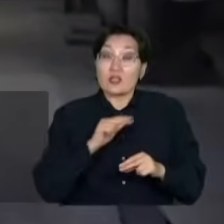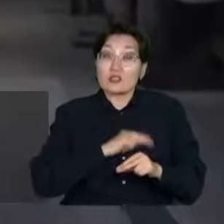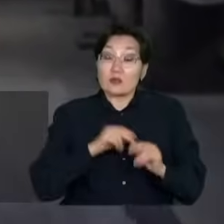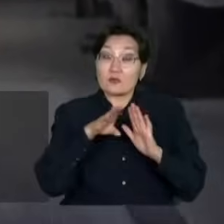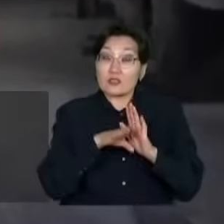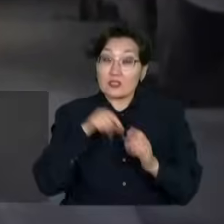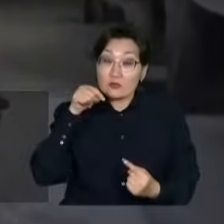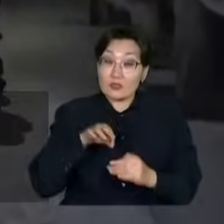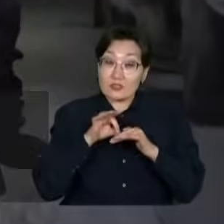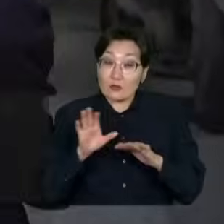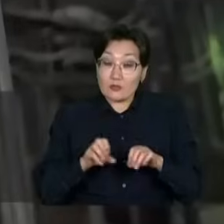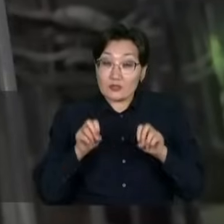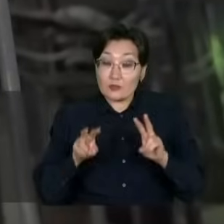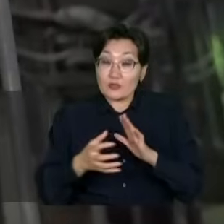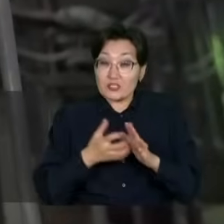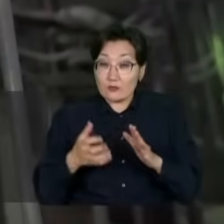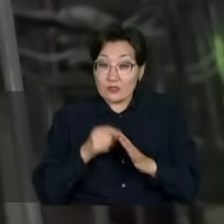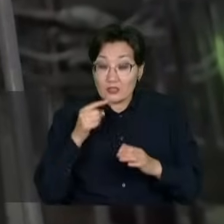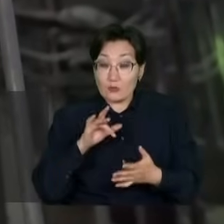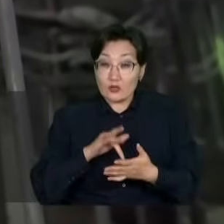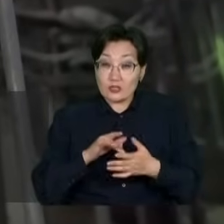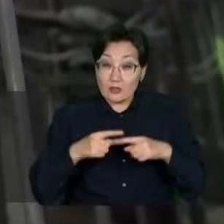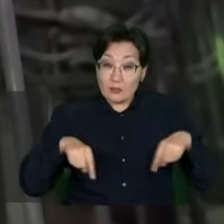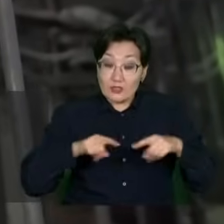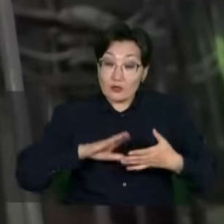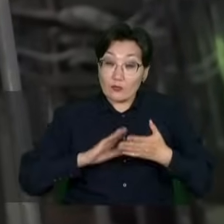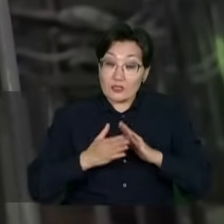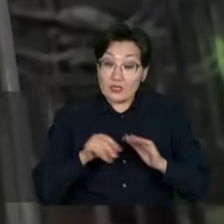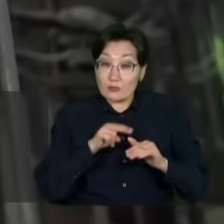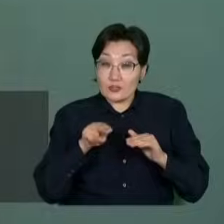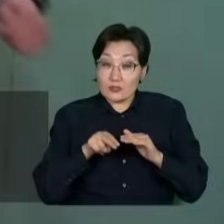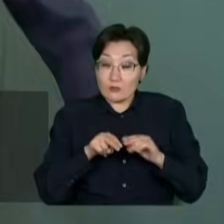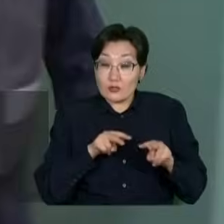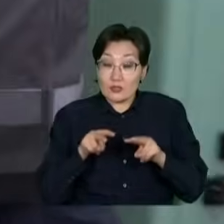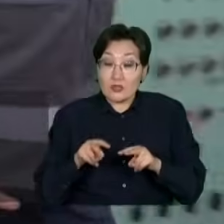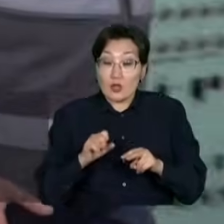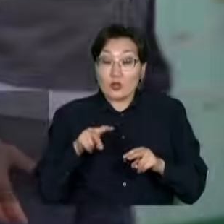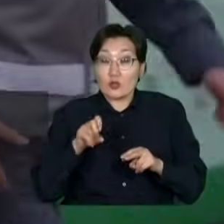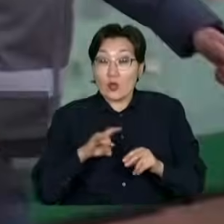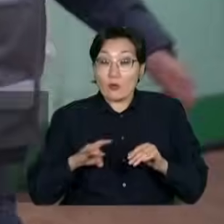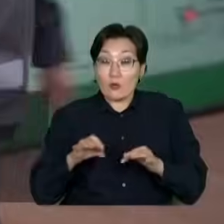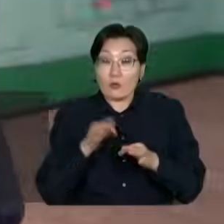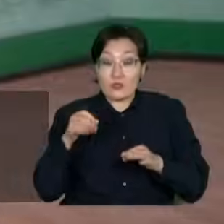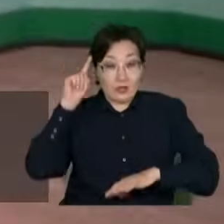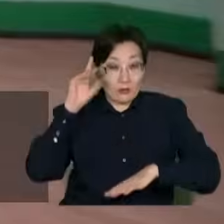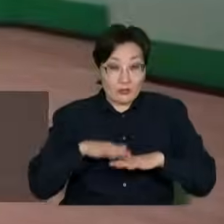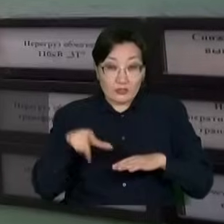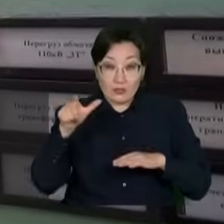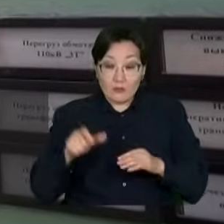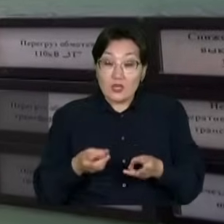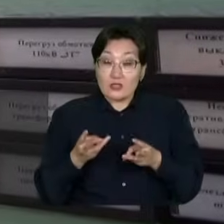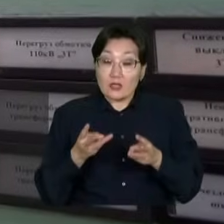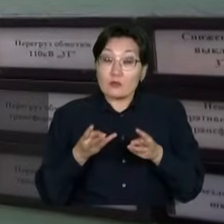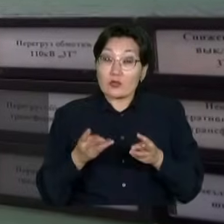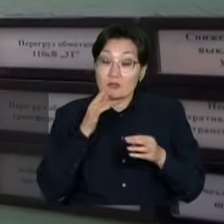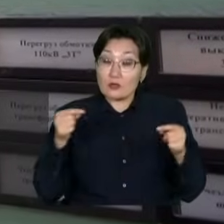кестеге сай жүргізілмеуі маман тапшылығынан дейді орталықтағылар. Жағдайды бақылауға арнайы барған Ұлытау облысының әкімі Берік Әбдіғалиұлы қазандықтарды